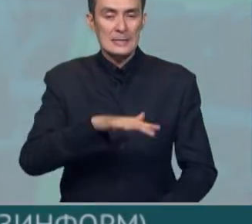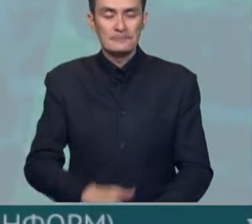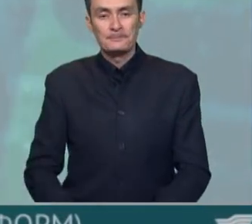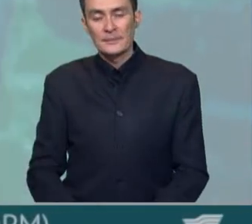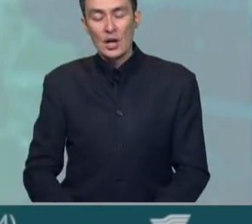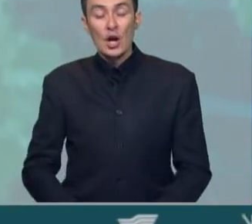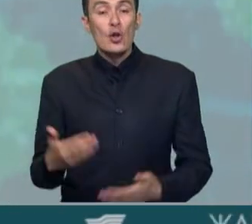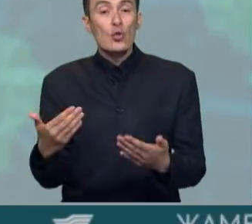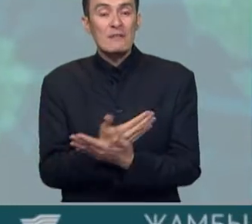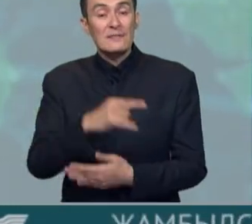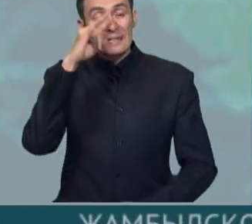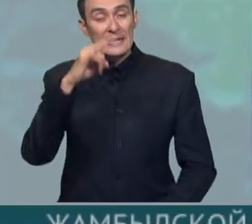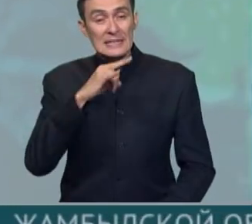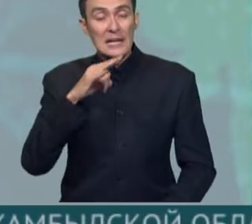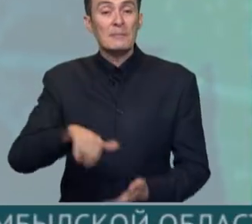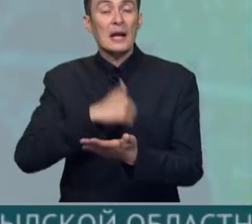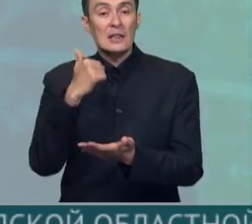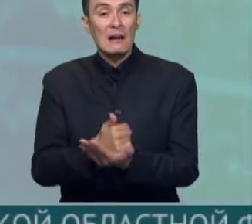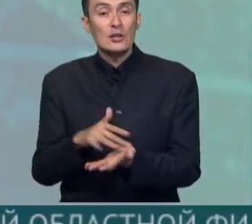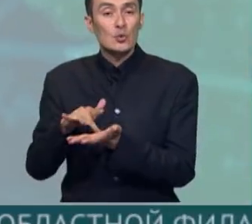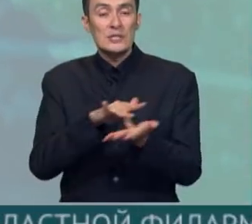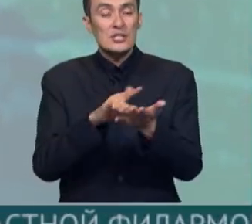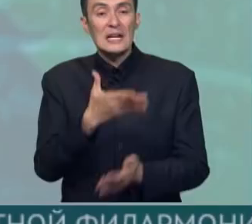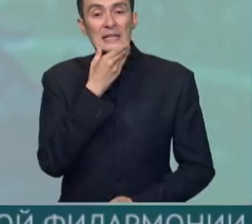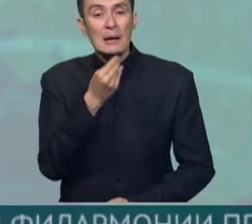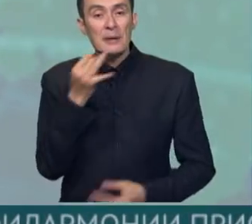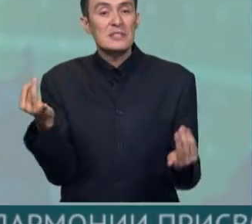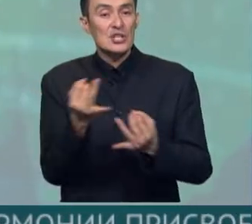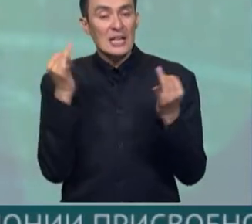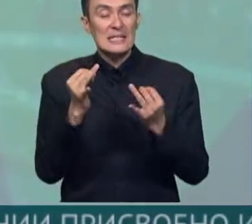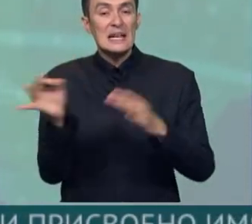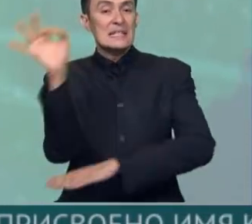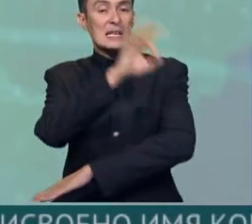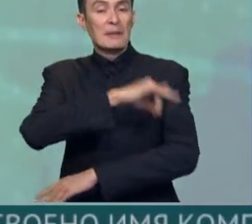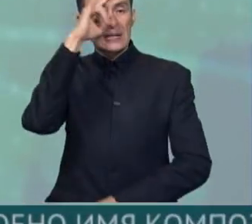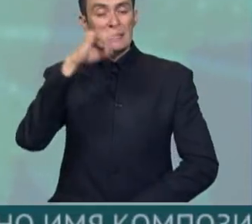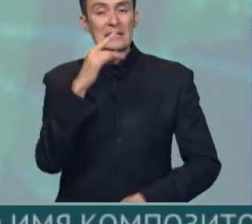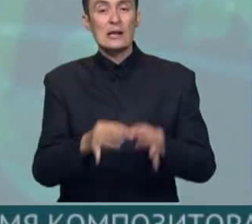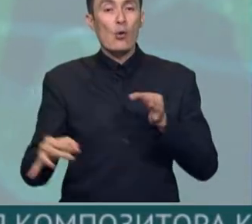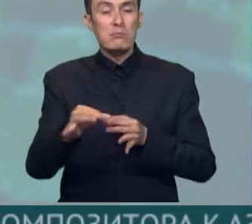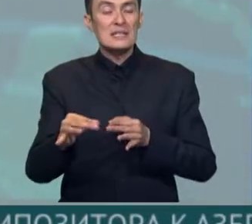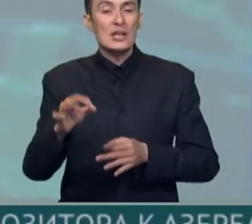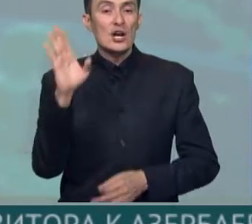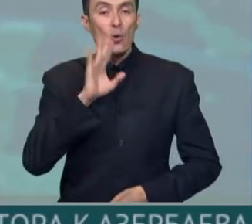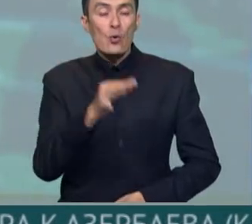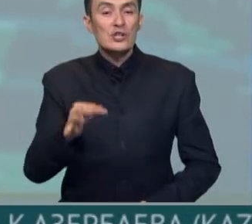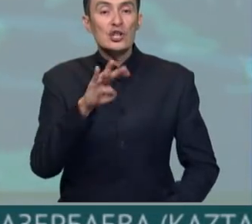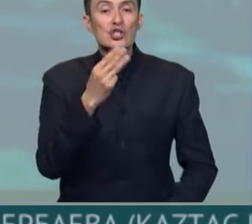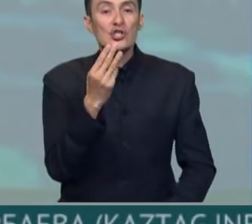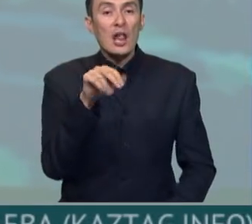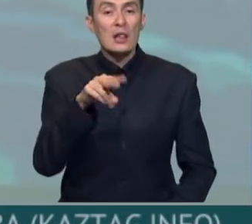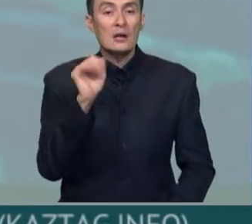И к новостям. В нашей стране главная туристическая достопримечательность Западно-Казахстанской области, озеро